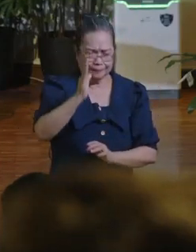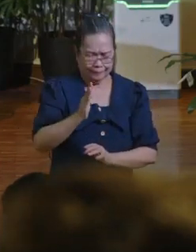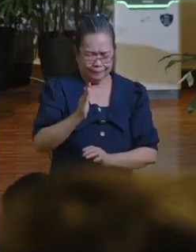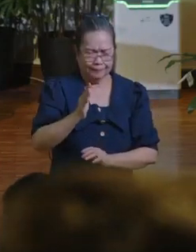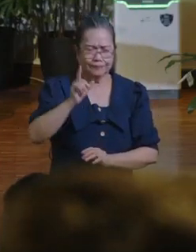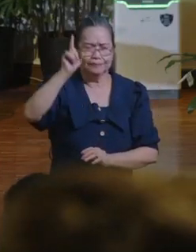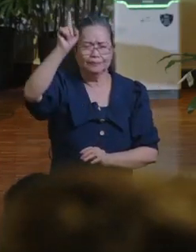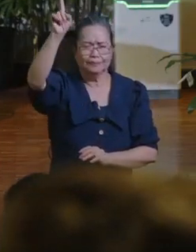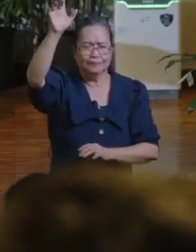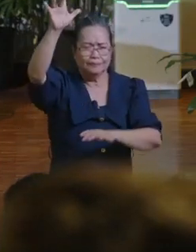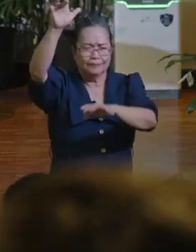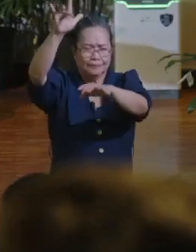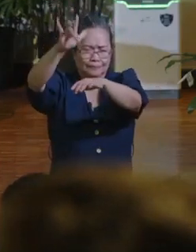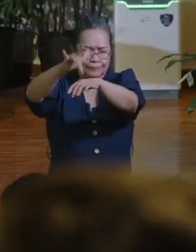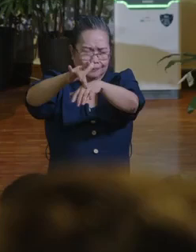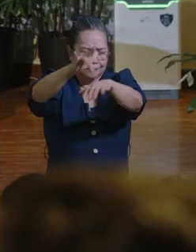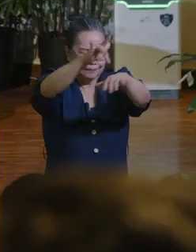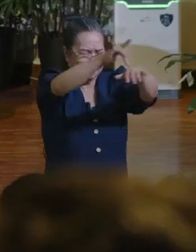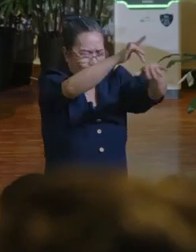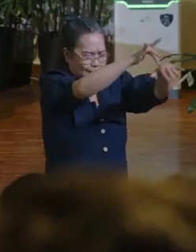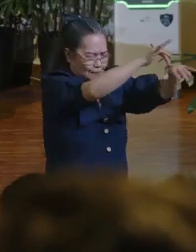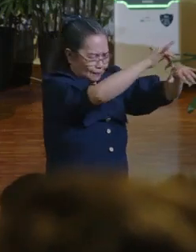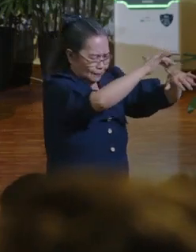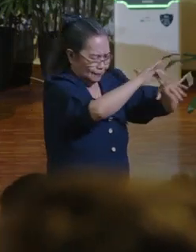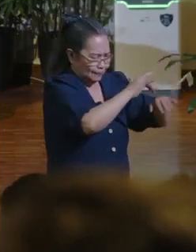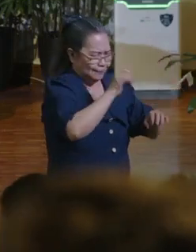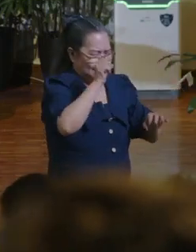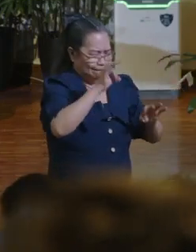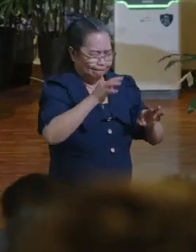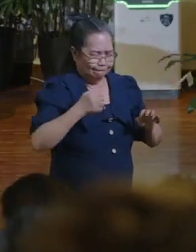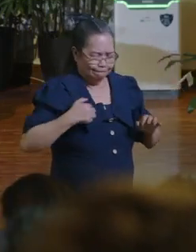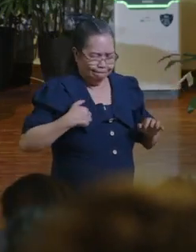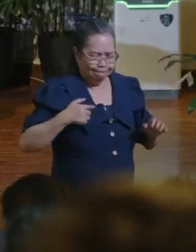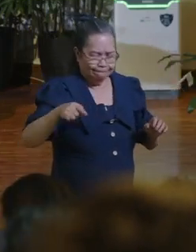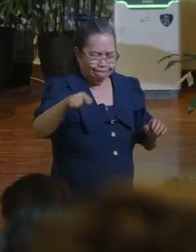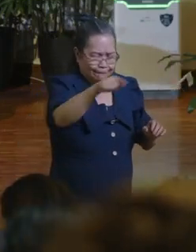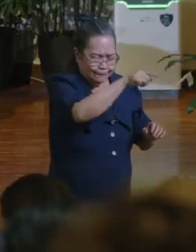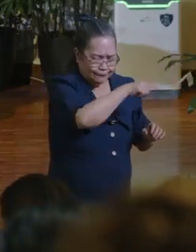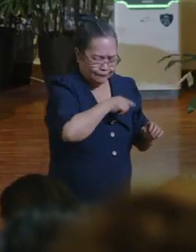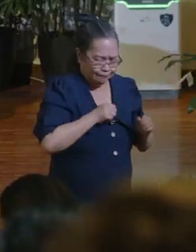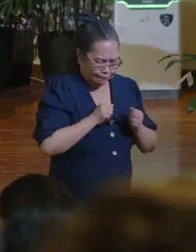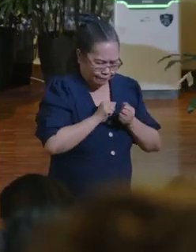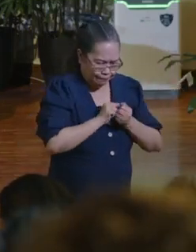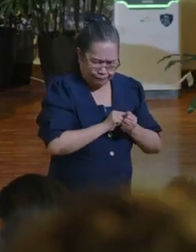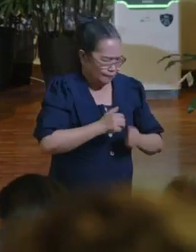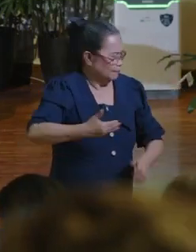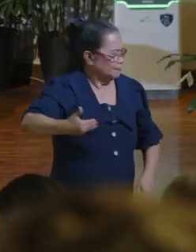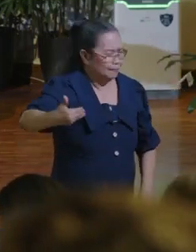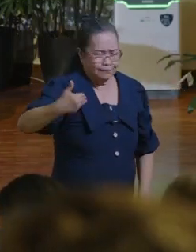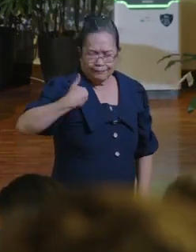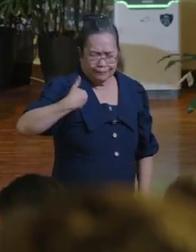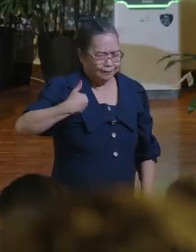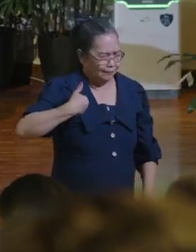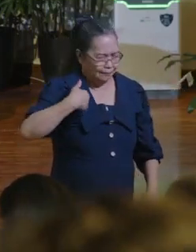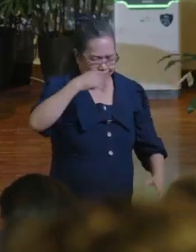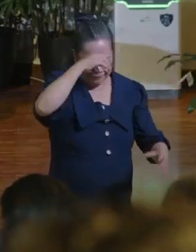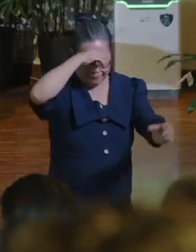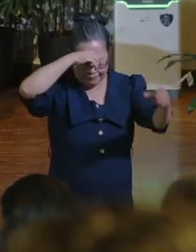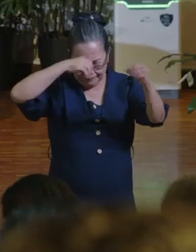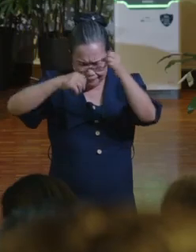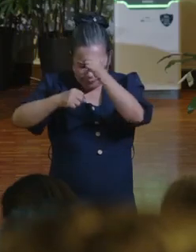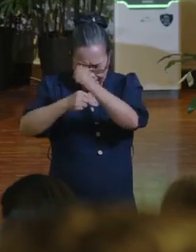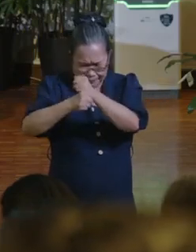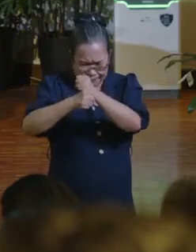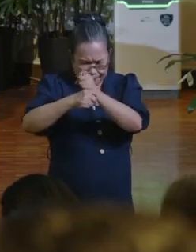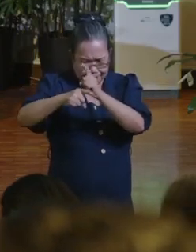kayo nga po ang kumilos sa aming kalagitnaan kung meron kaming kasama dito na hindi pa nananampalataya sa